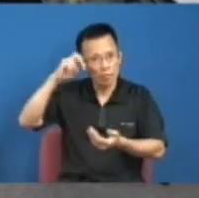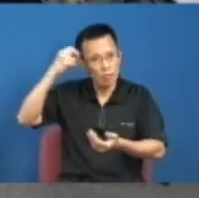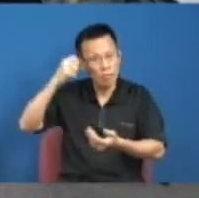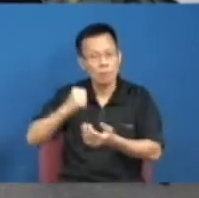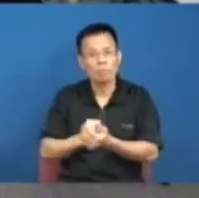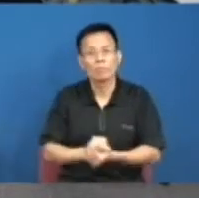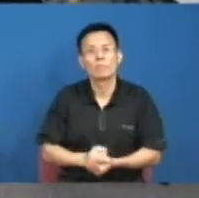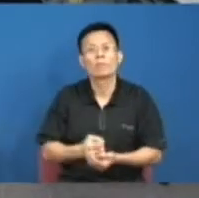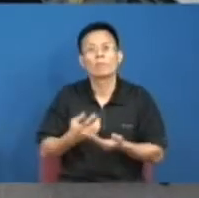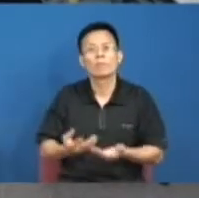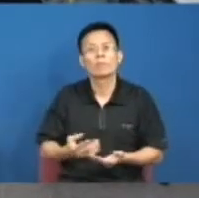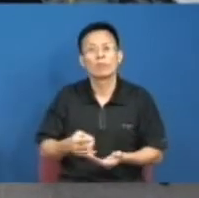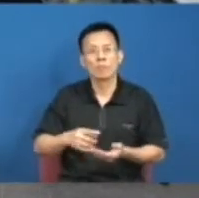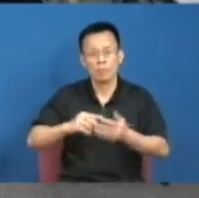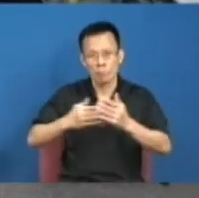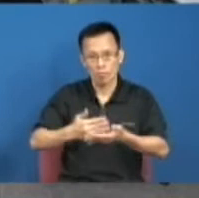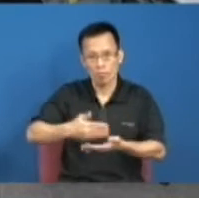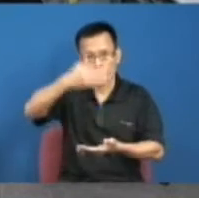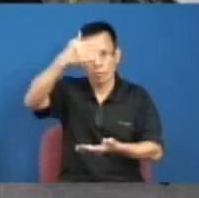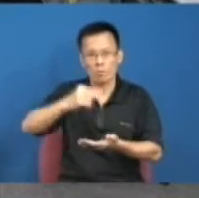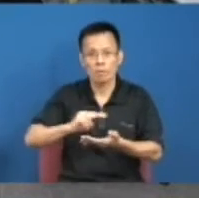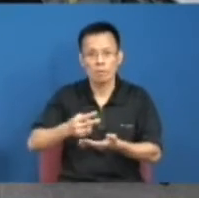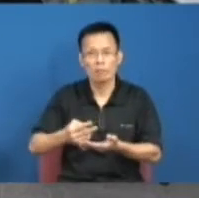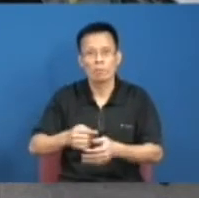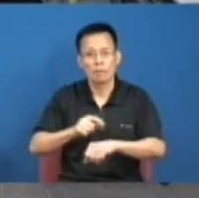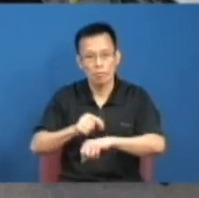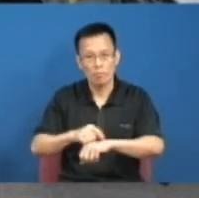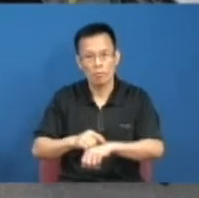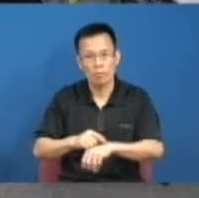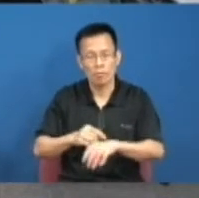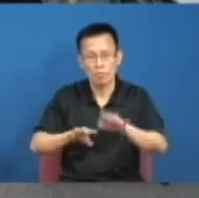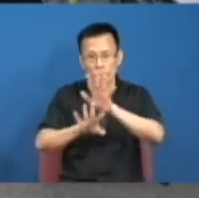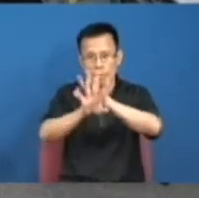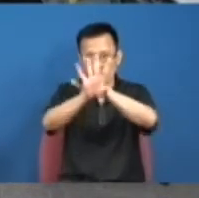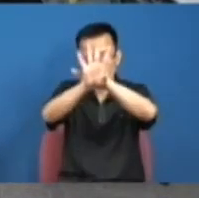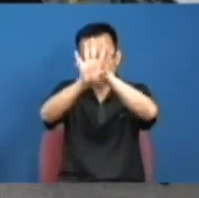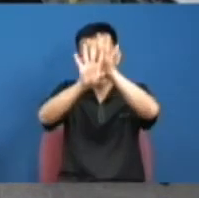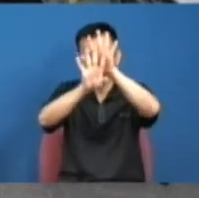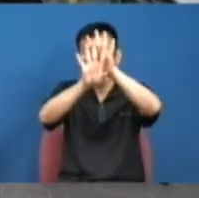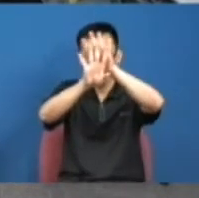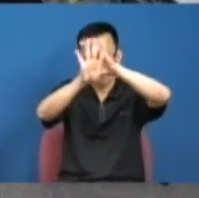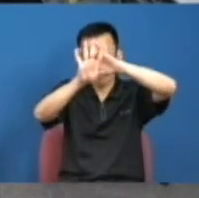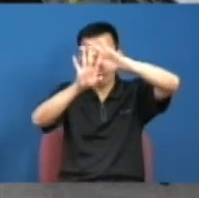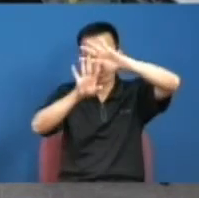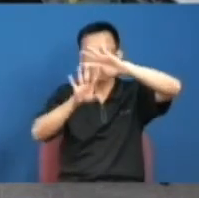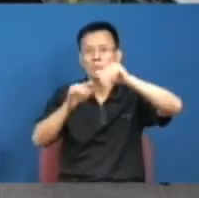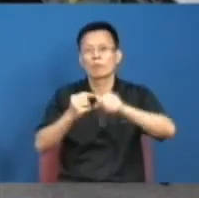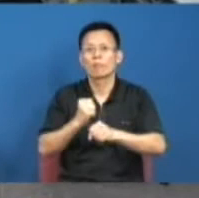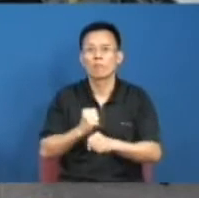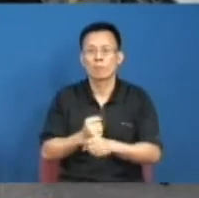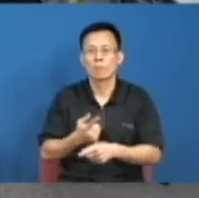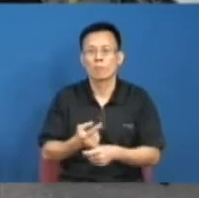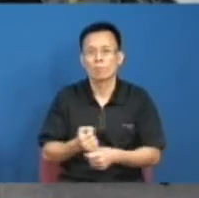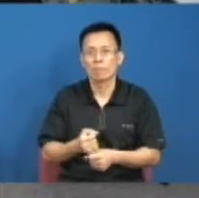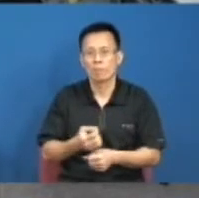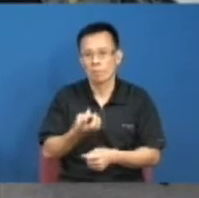咯，變咗我哋而家係樓宇維修嗰時候咧，因為我哋搭咗個棚啊嘛，咁順便幫嗰啲住户做咧，其實個費用就好少嘛。但係做開